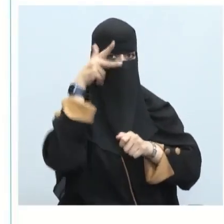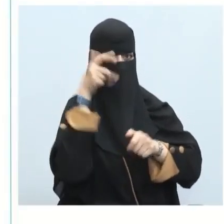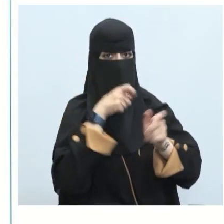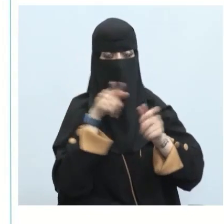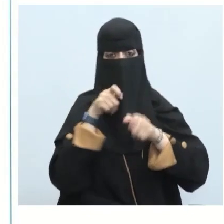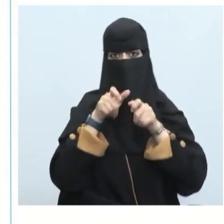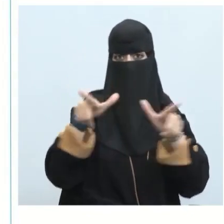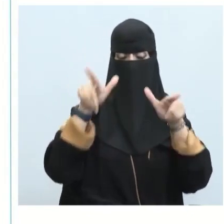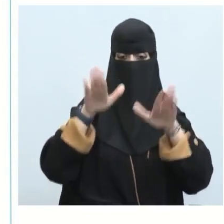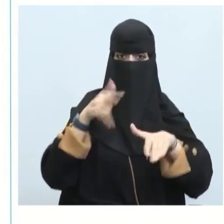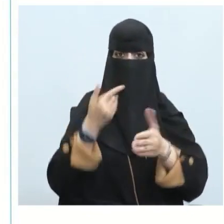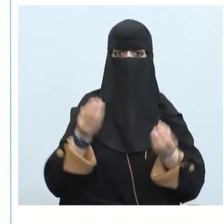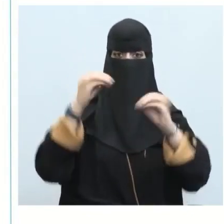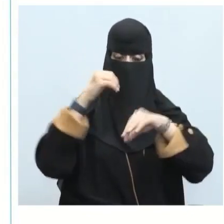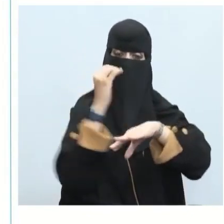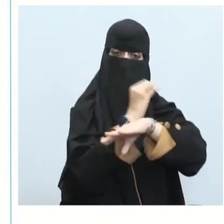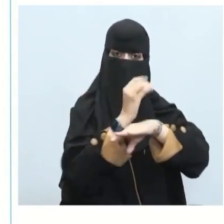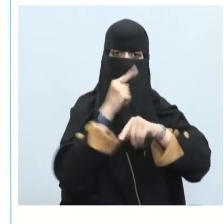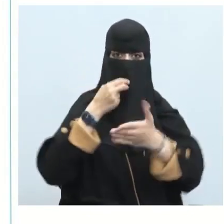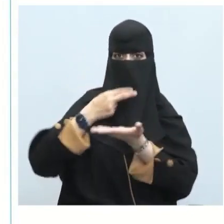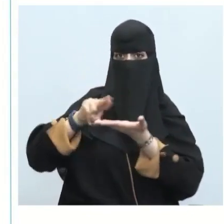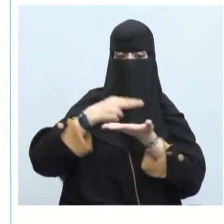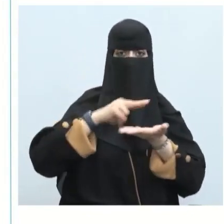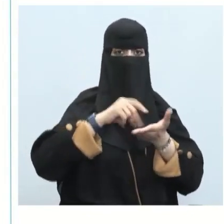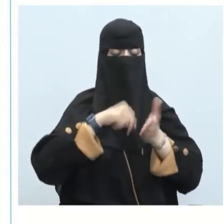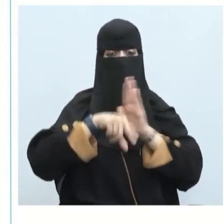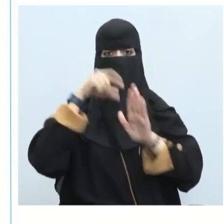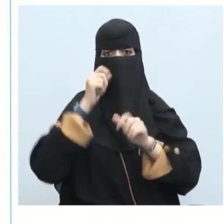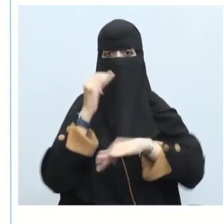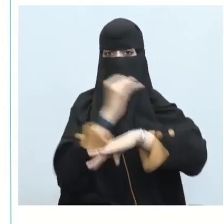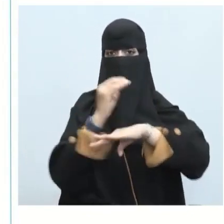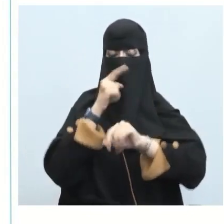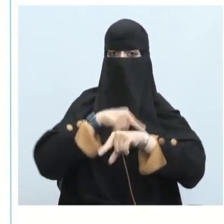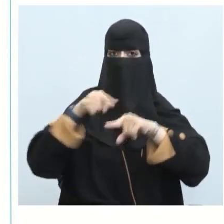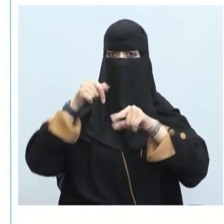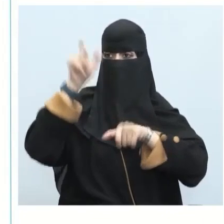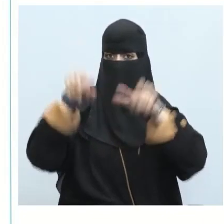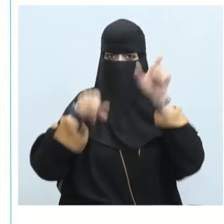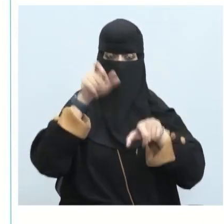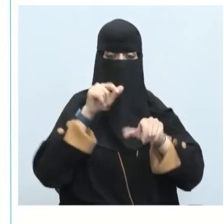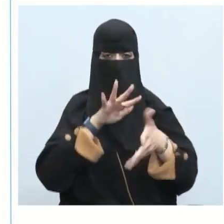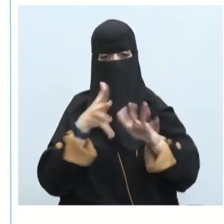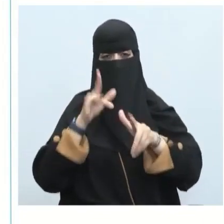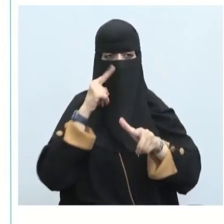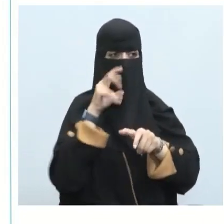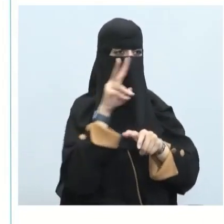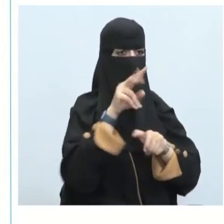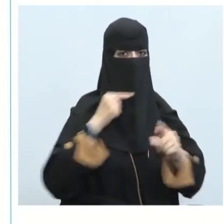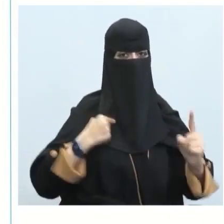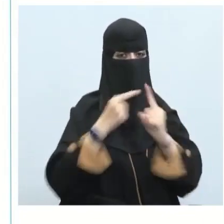تسويق عبر البريد الالكتروني وهو ارسال ايميلات او بريد الكتروني الى العملاء المحتملين او